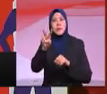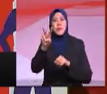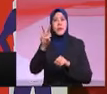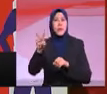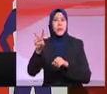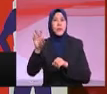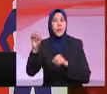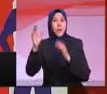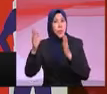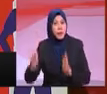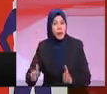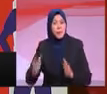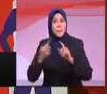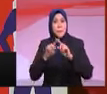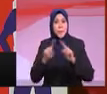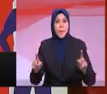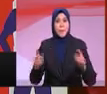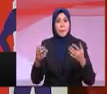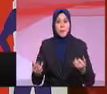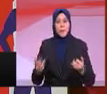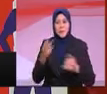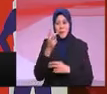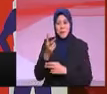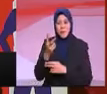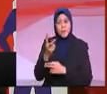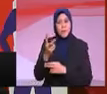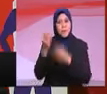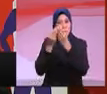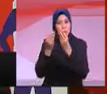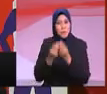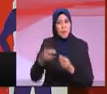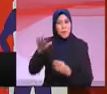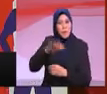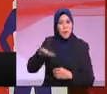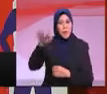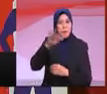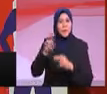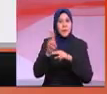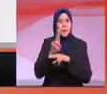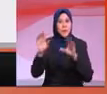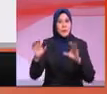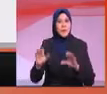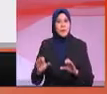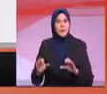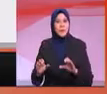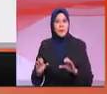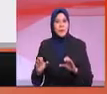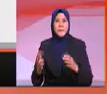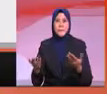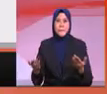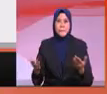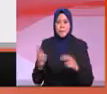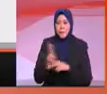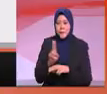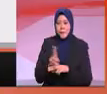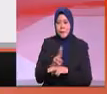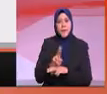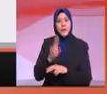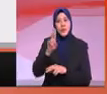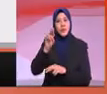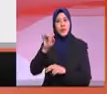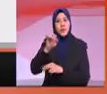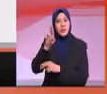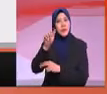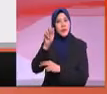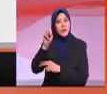orang. Jadi kalau kita lihat sekarang ni unjuran ataupun ramalan menggunakan kaedah, iaitu menggunakan unjuran